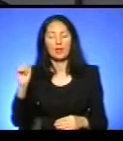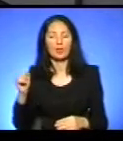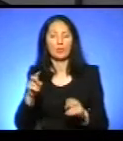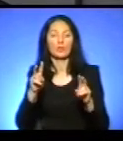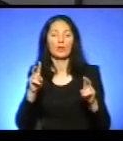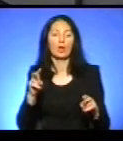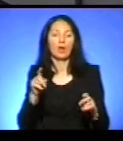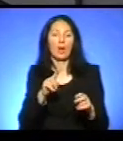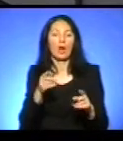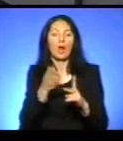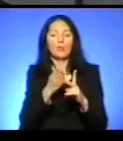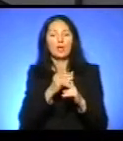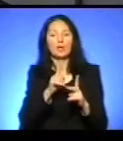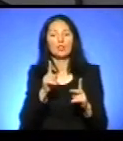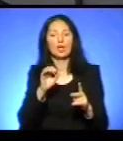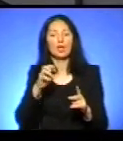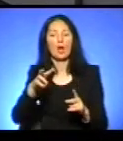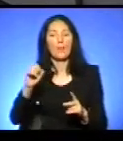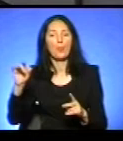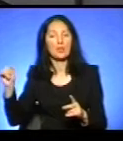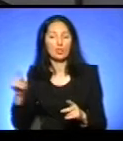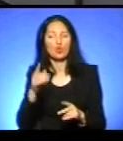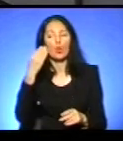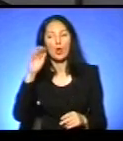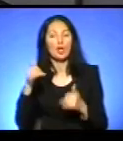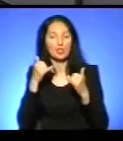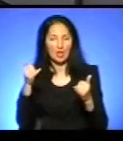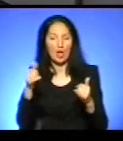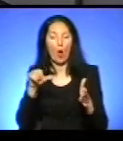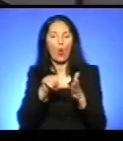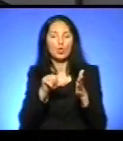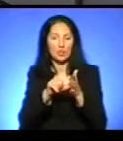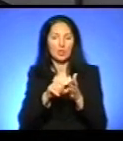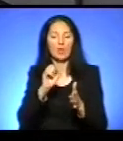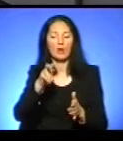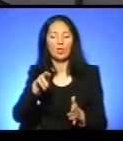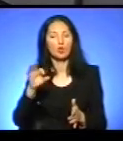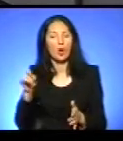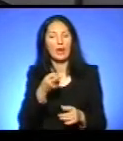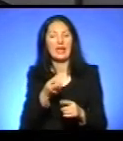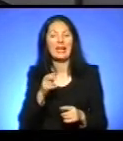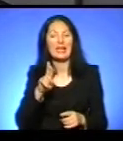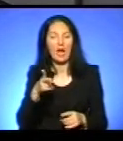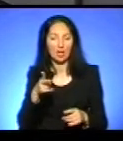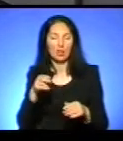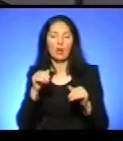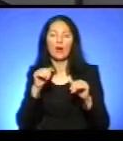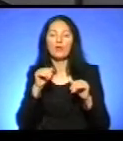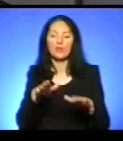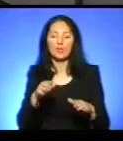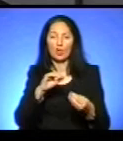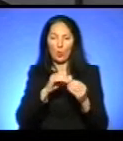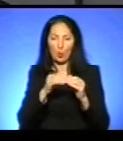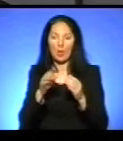Що краще для учасників АТО і як вирішити проблему їх безкоштовного проїзду? Про це будемо говорити одразу після прогнозу